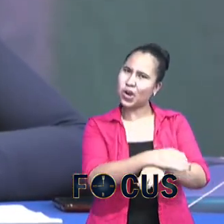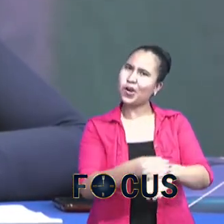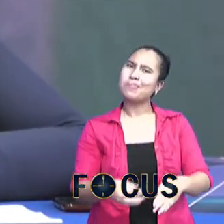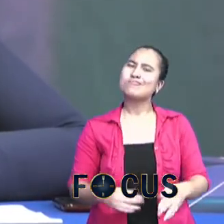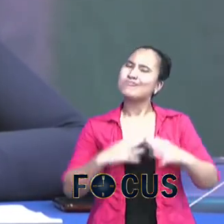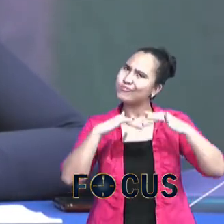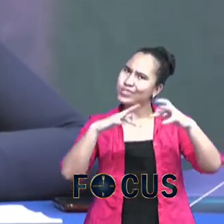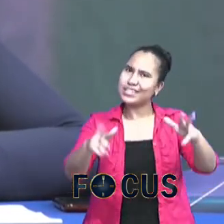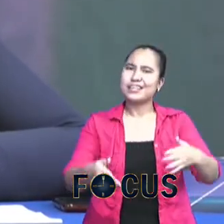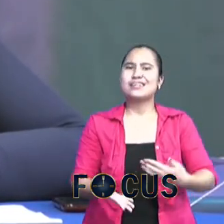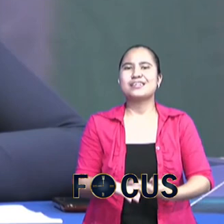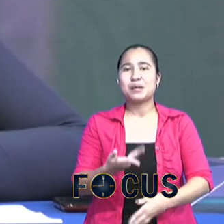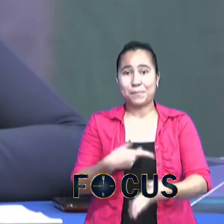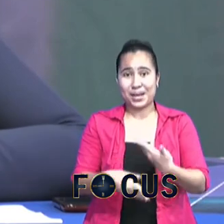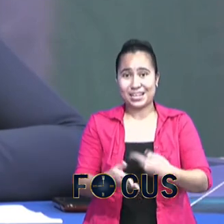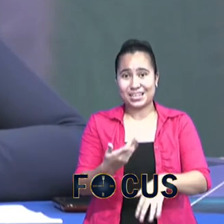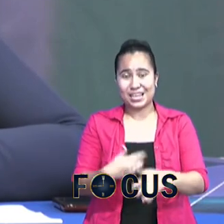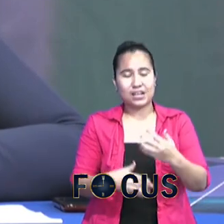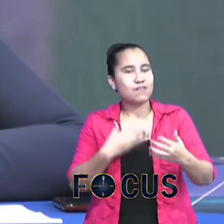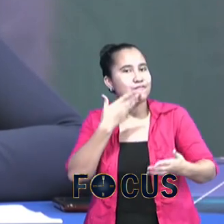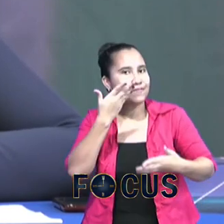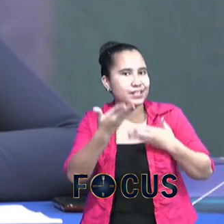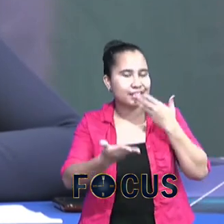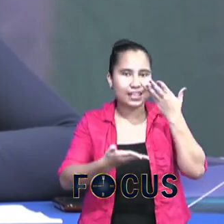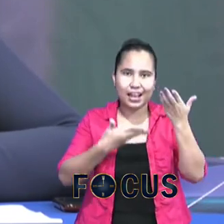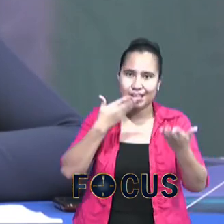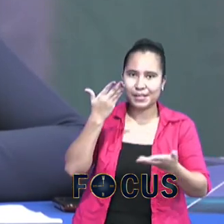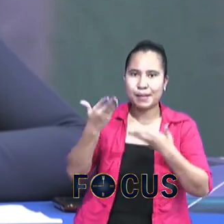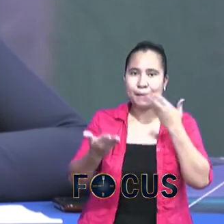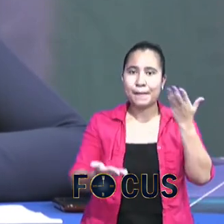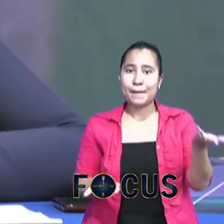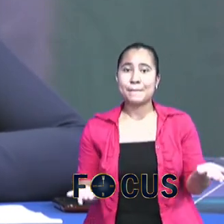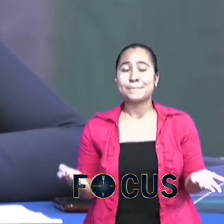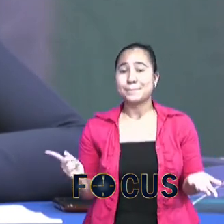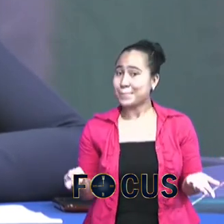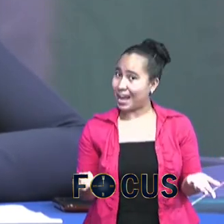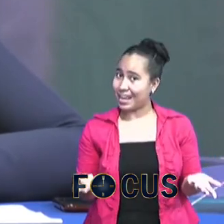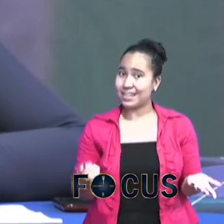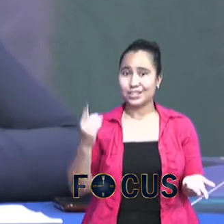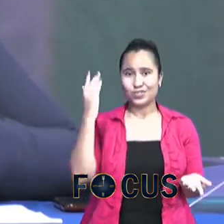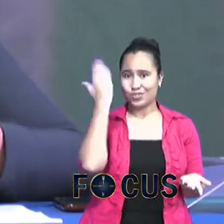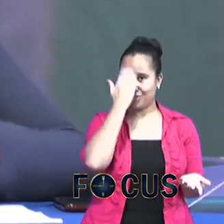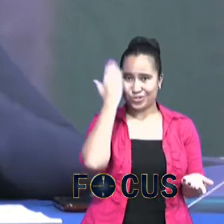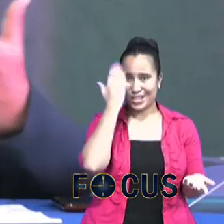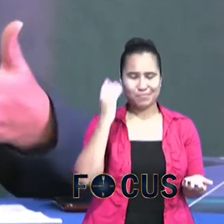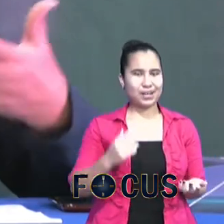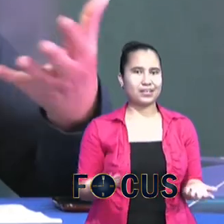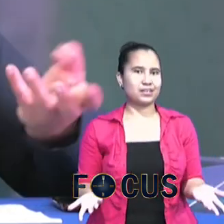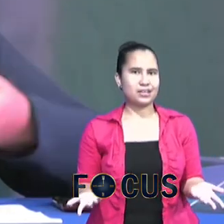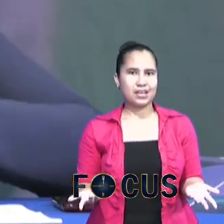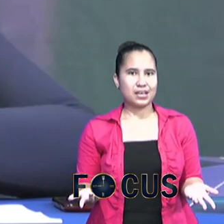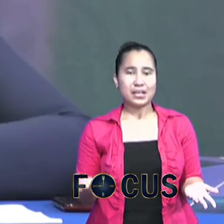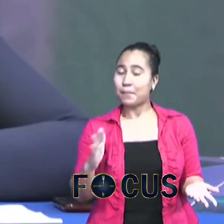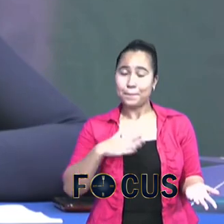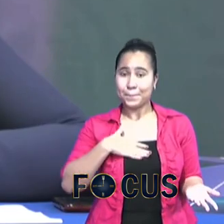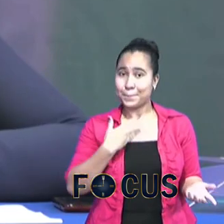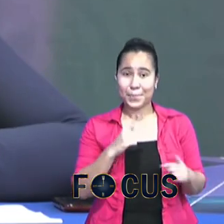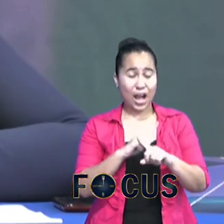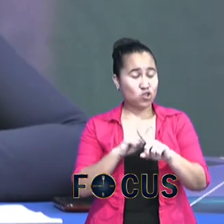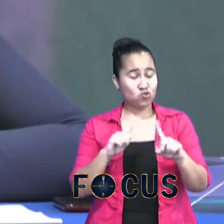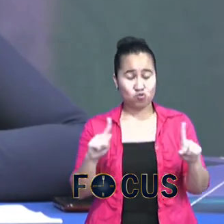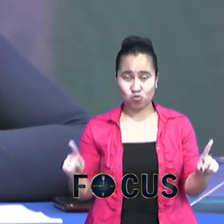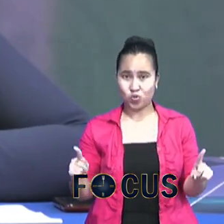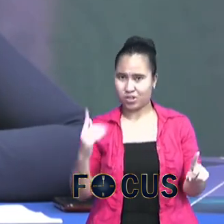iets uitleggen, maar het mag voor de leerling natuurlijk nooit verwarrend of op meerdere manieren